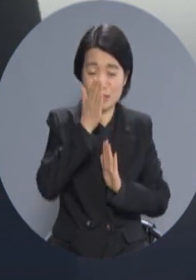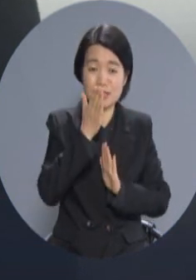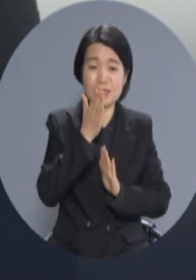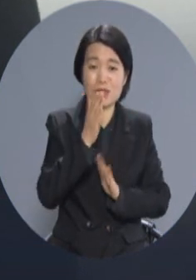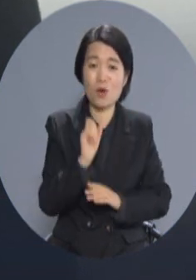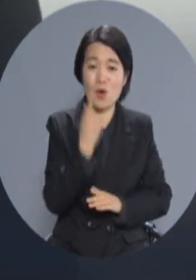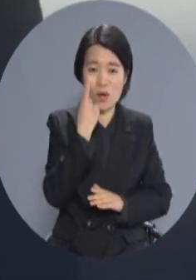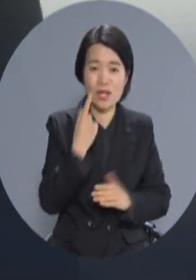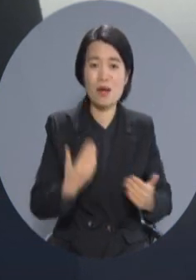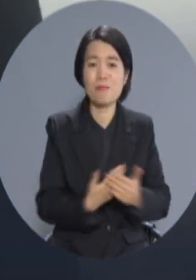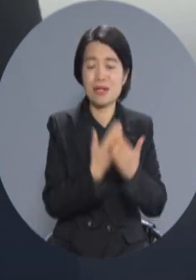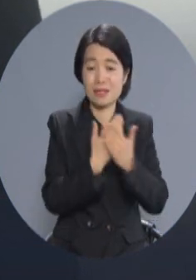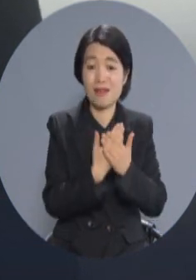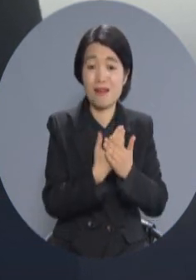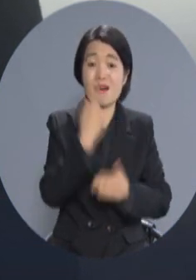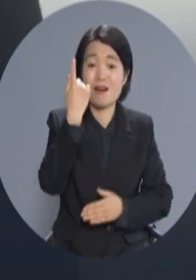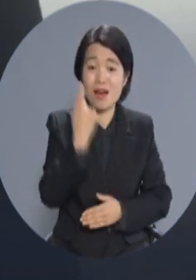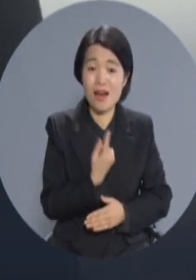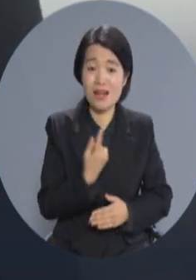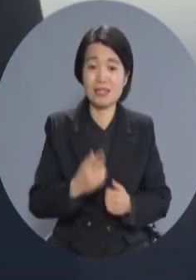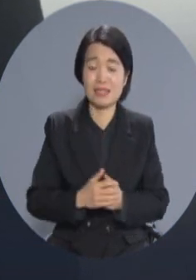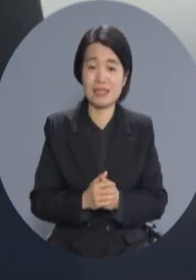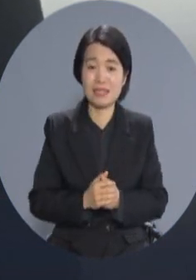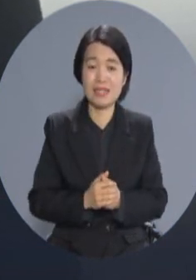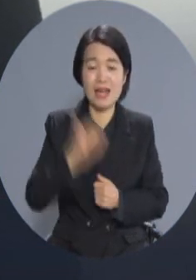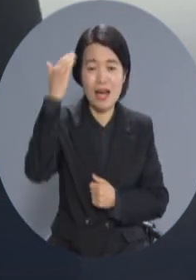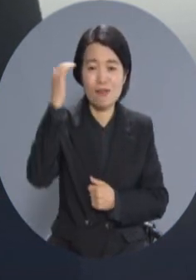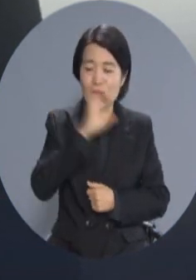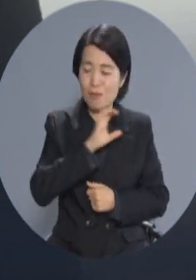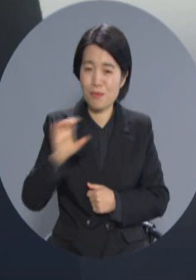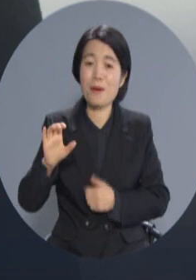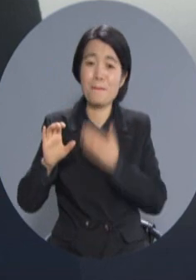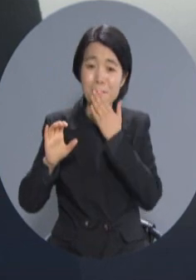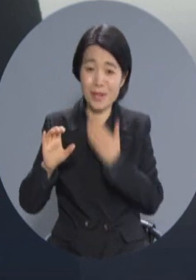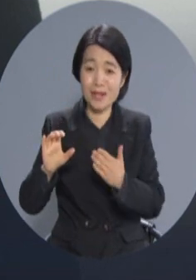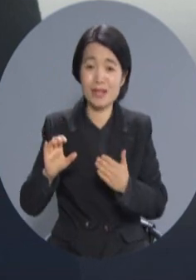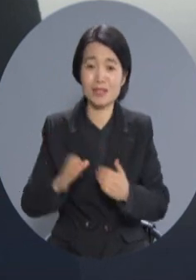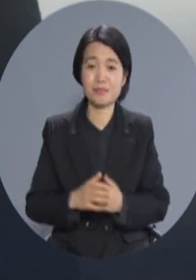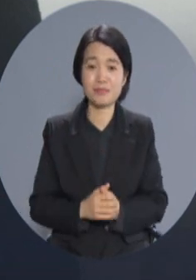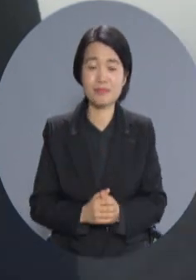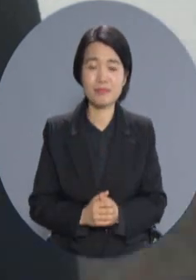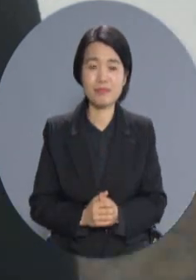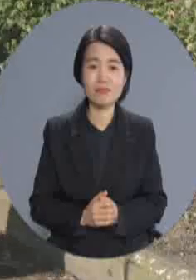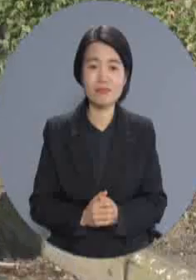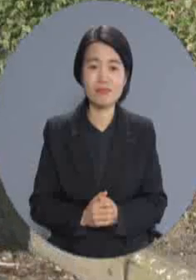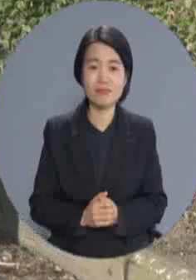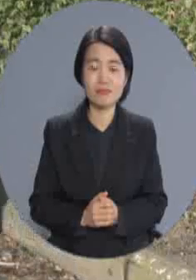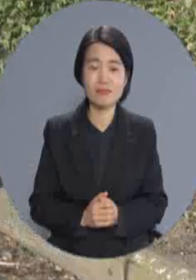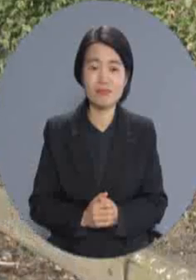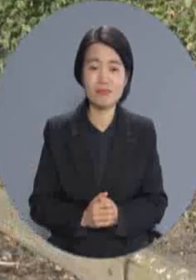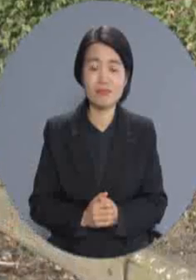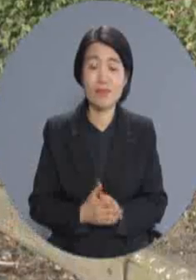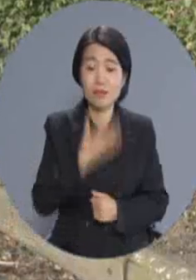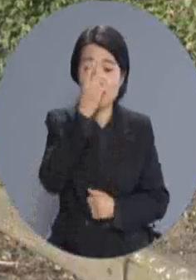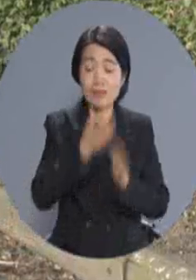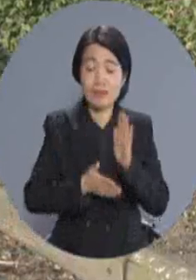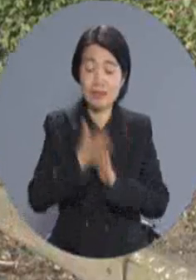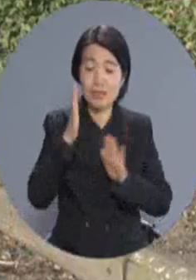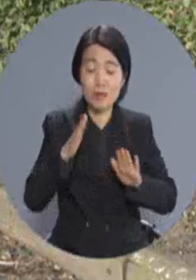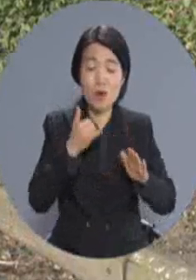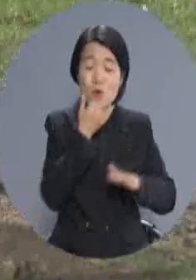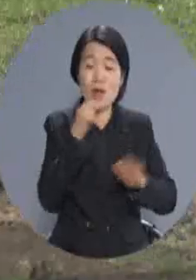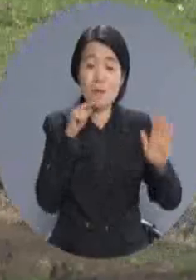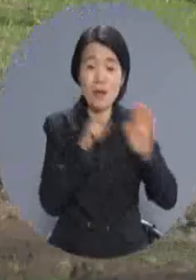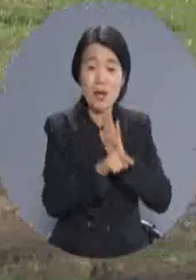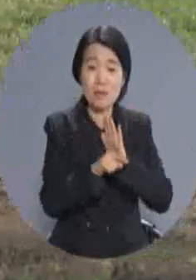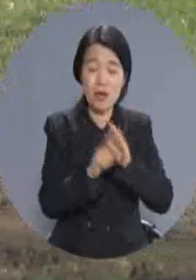정원 도시고 또 많은 발전을 가져왔던 또 어떻게 보면 우리 한국의 롤 모델이 될. 순천시의 이번 독일